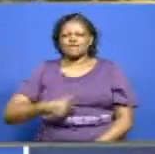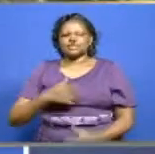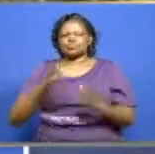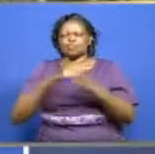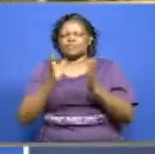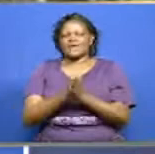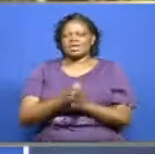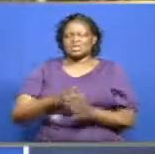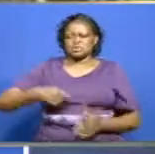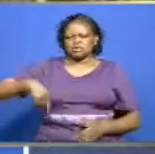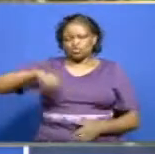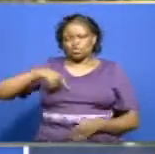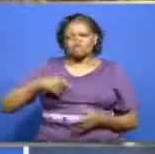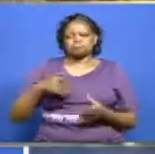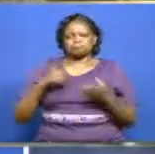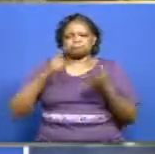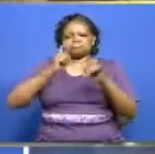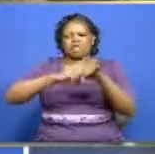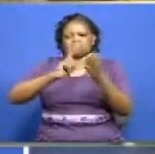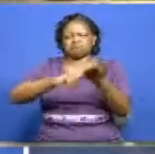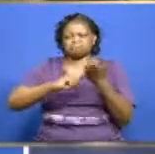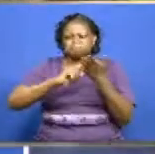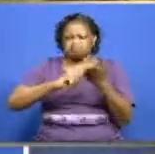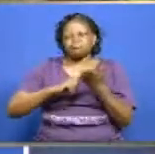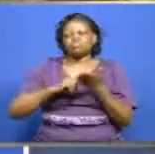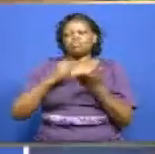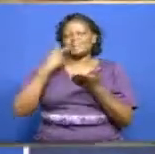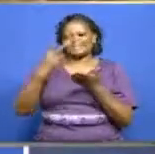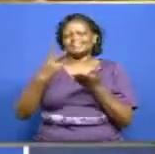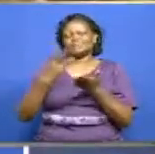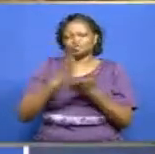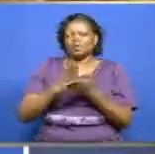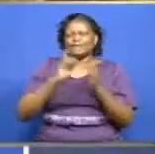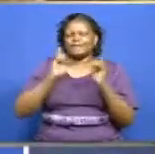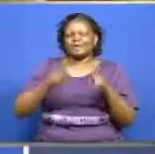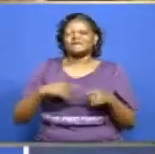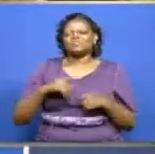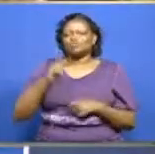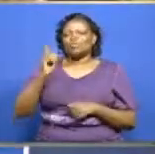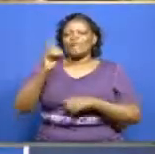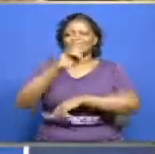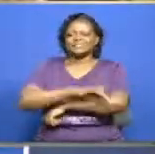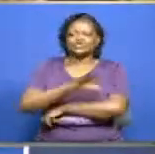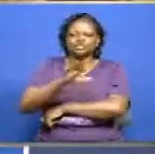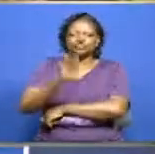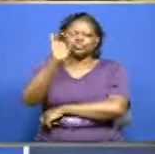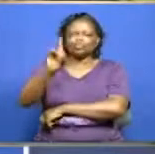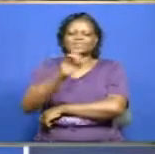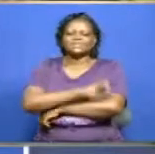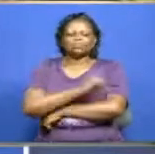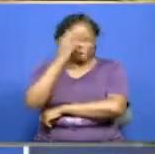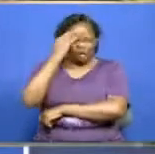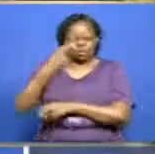sisi tukishauriana tumeona kwamba tutambue siku moja na itatajulikana karibuni labda,